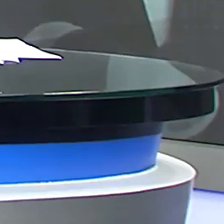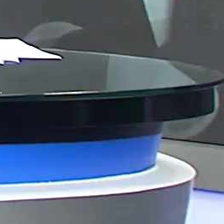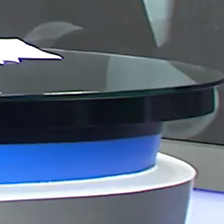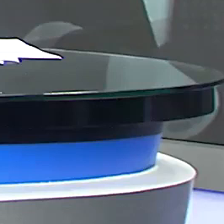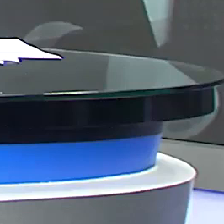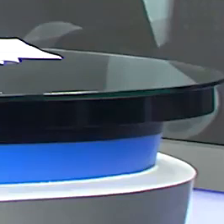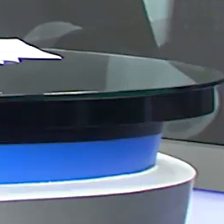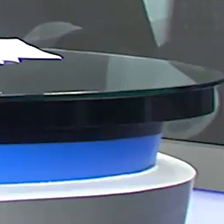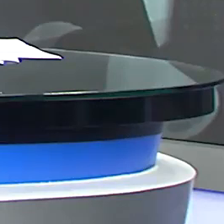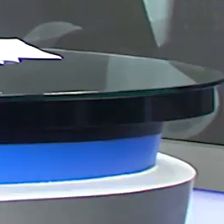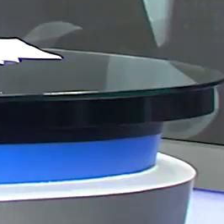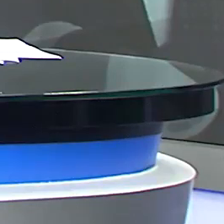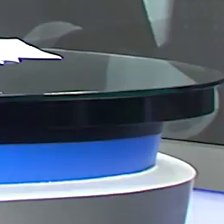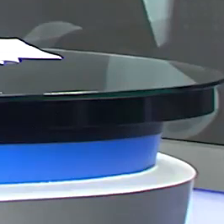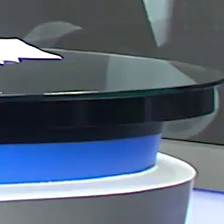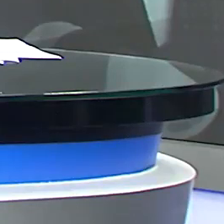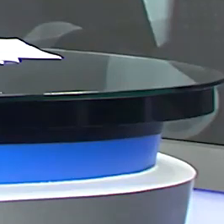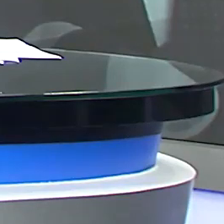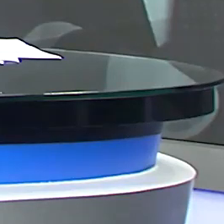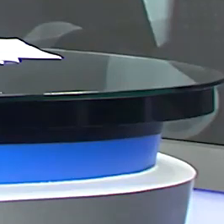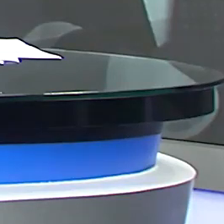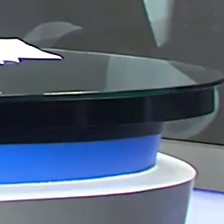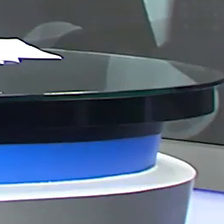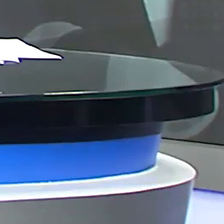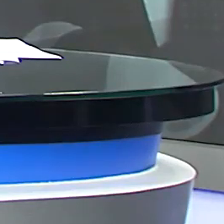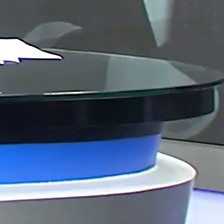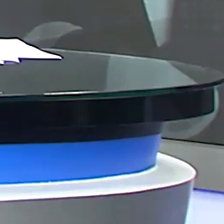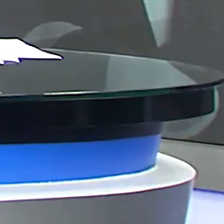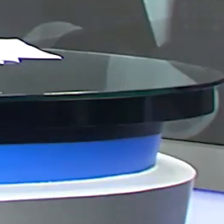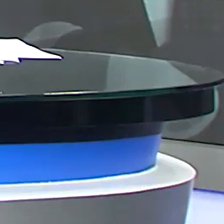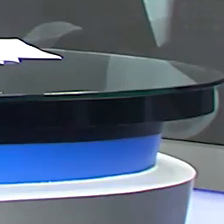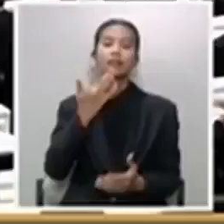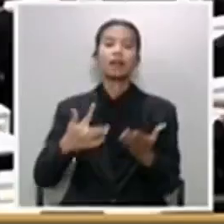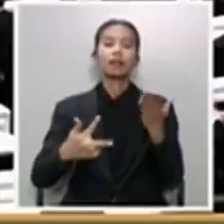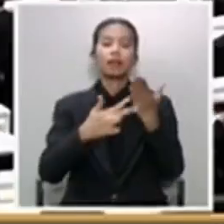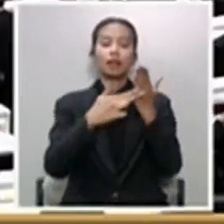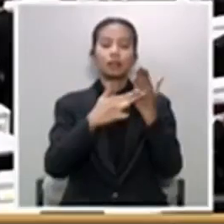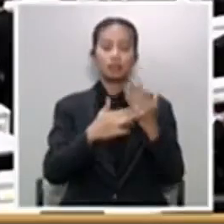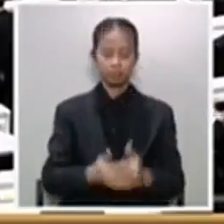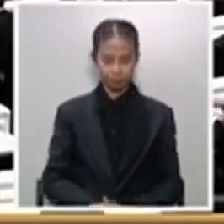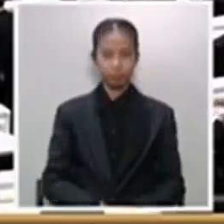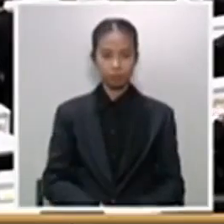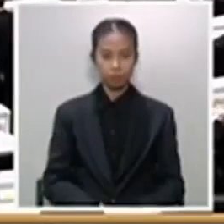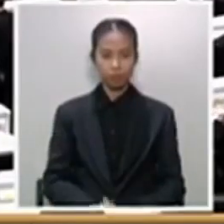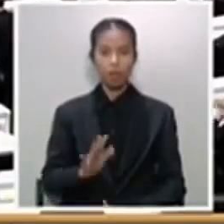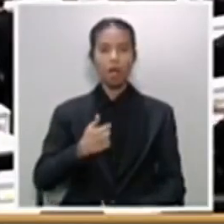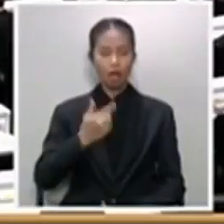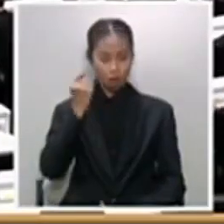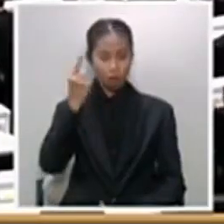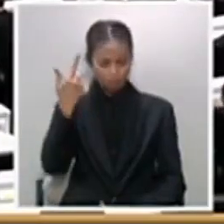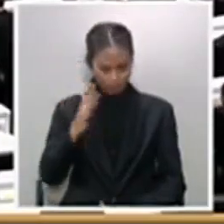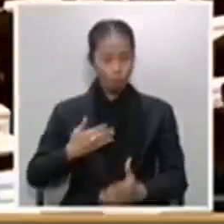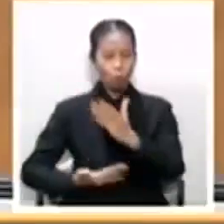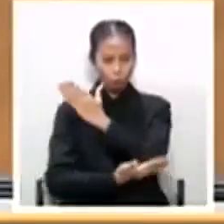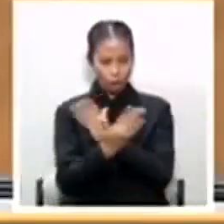านี้ถ้ามาดูบรรยากาศของการอภิปรายนะคะเริ่มต้นจากทางหัวหน้าพรรคเพื่อไทย